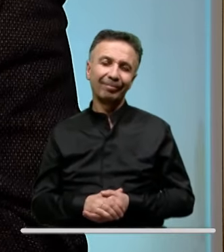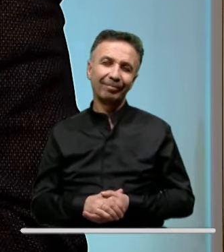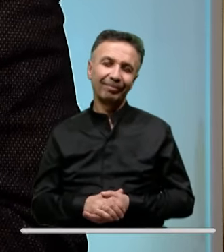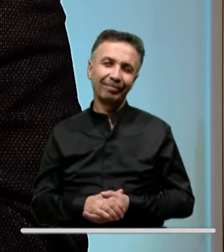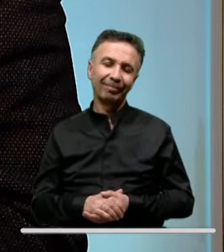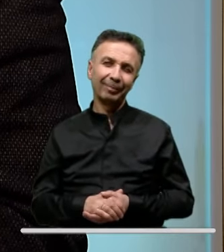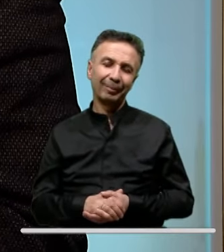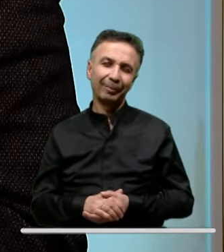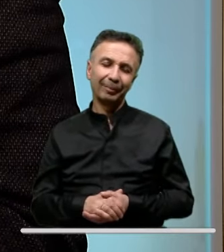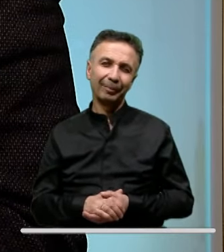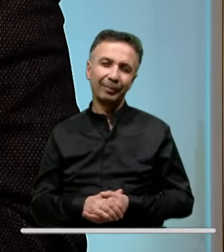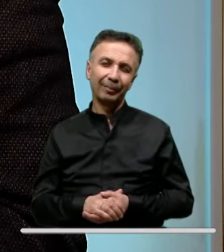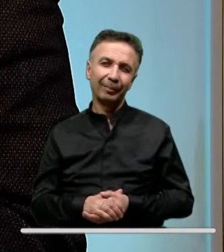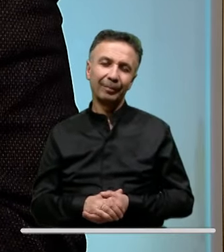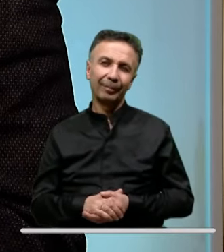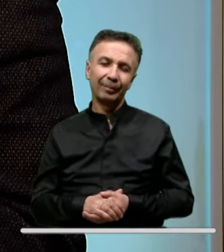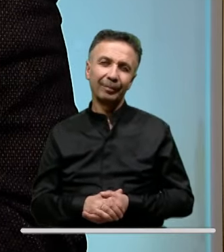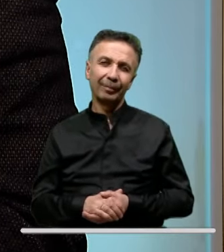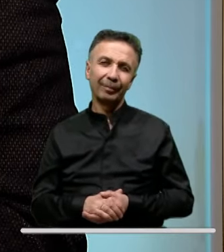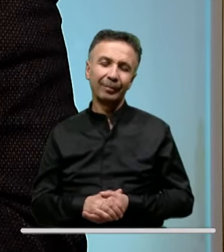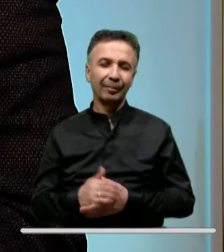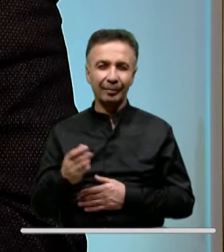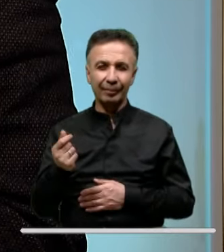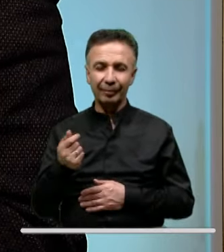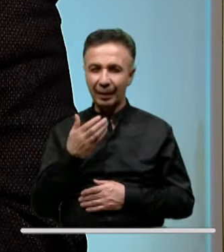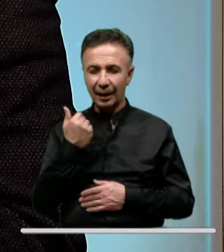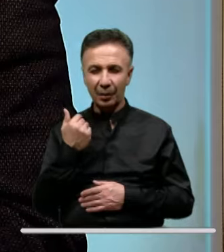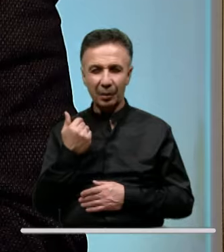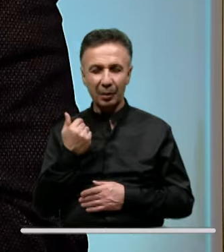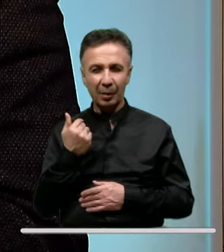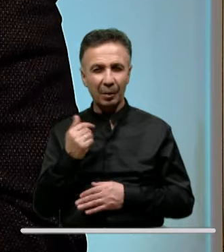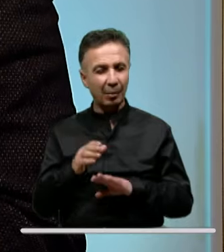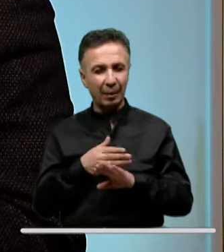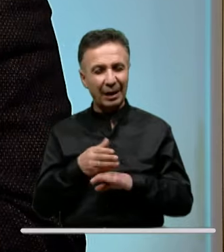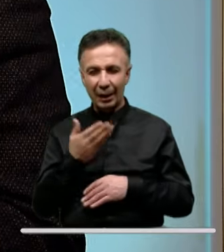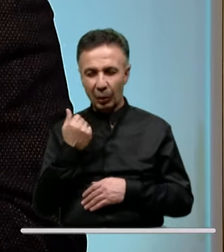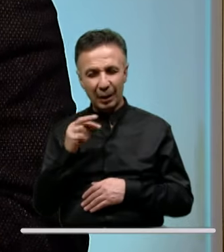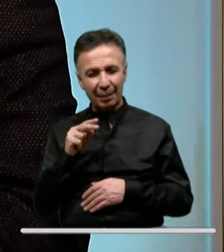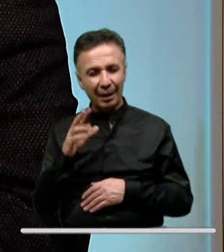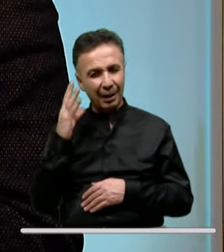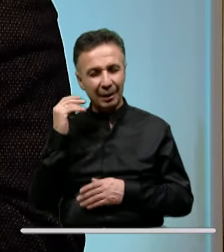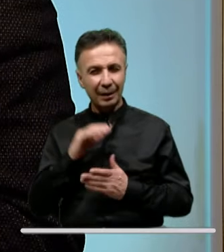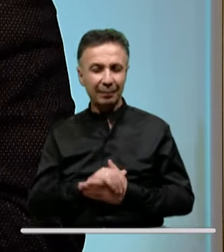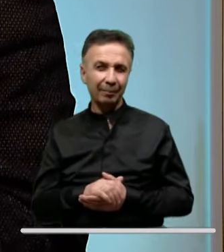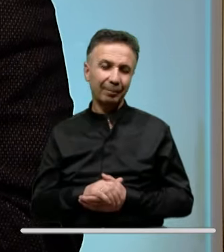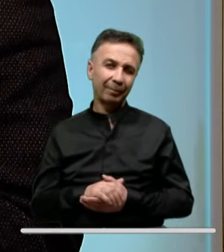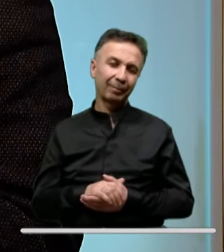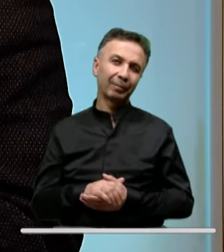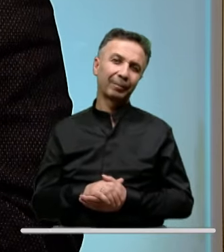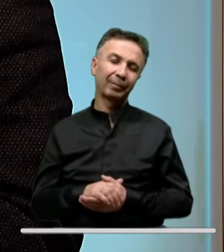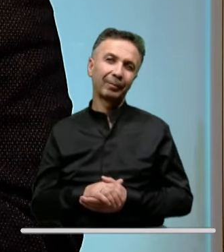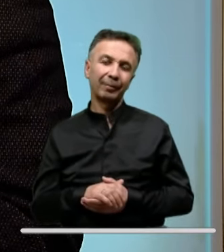önce soruyu açıkçası para yok, mal da yok gibi anladım ama siz düzelttiniz. Teşekkür ediyorum. Estağfurullah hocam.